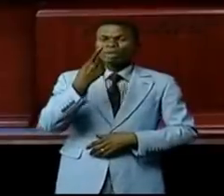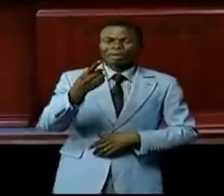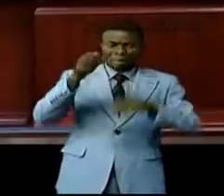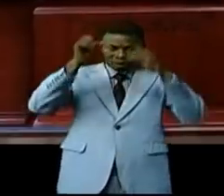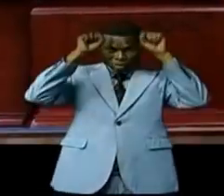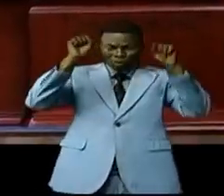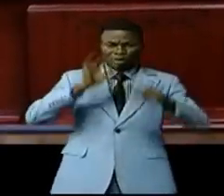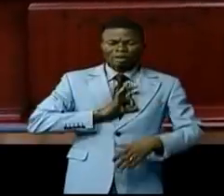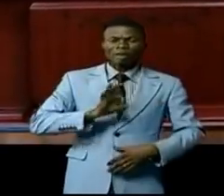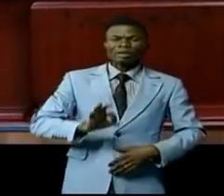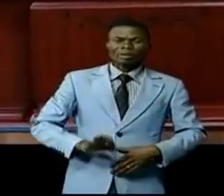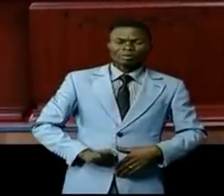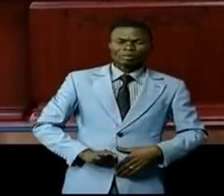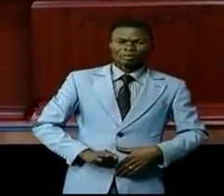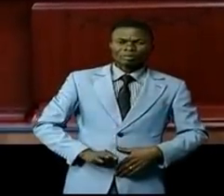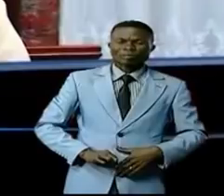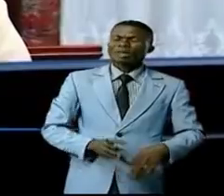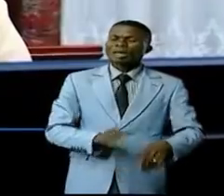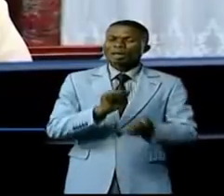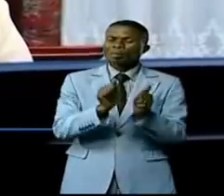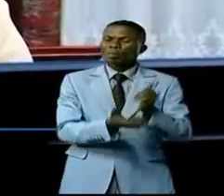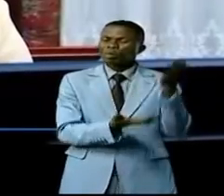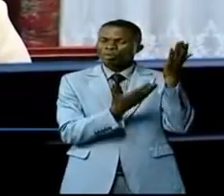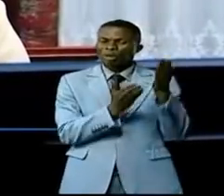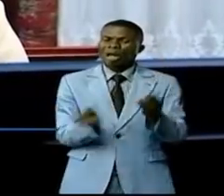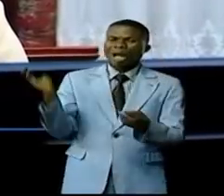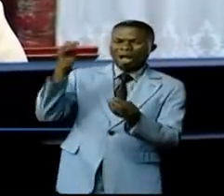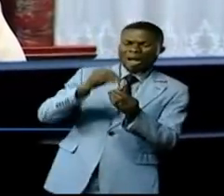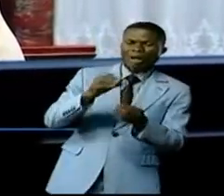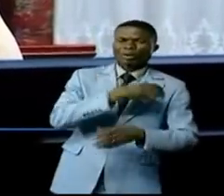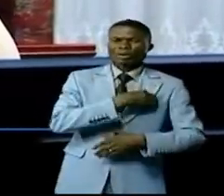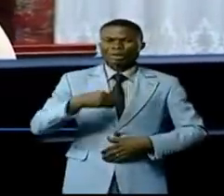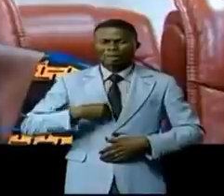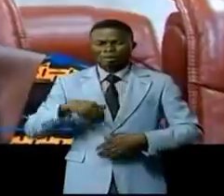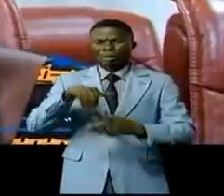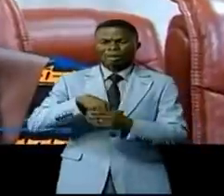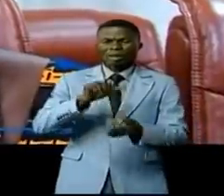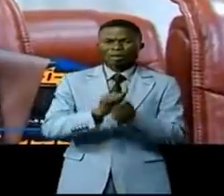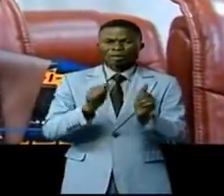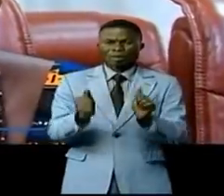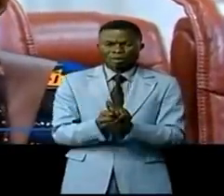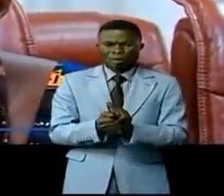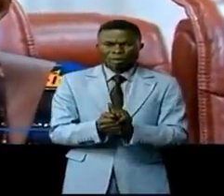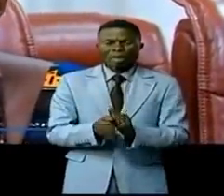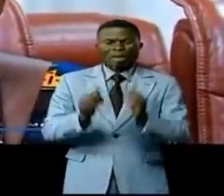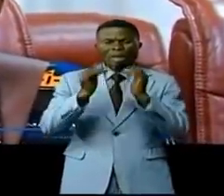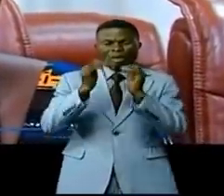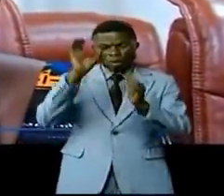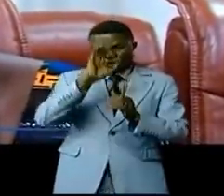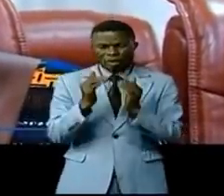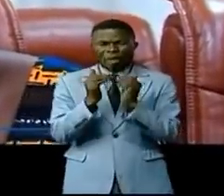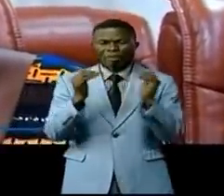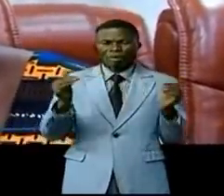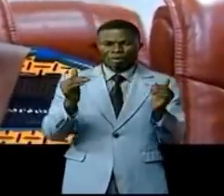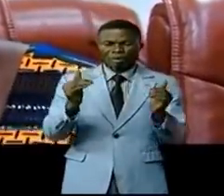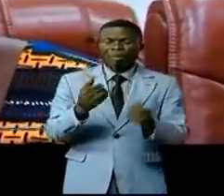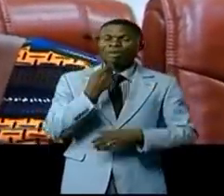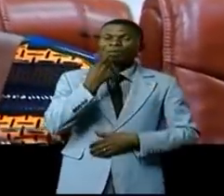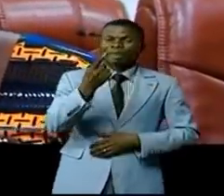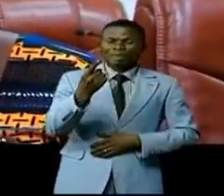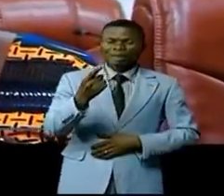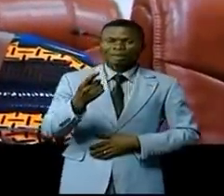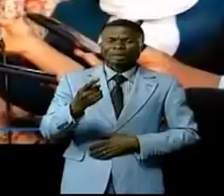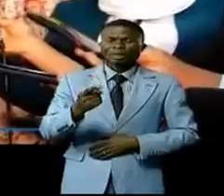de la République la nécessité de l'implication des femmes dans le processus de résolution de paix. Nous avons rappelé la nécessité